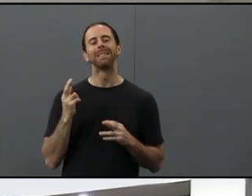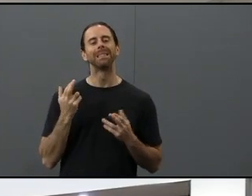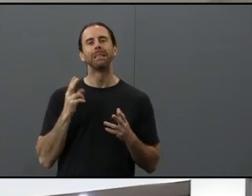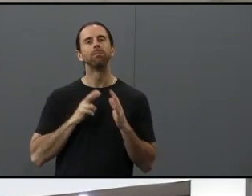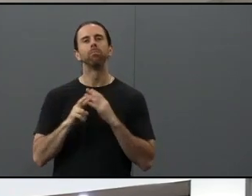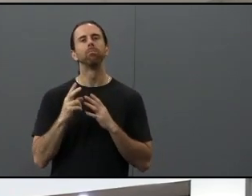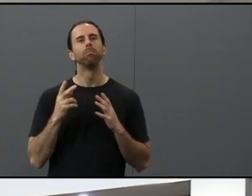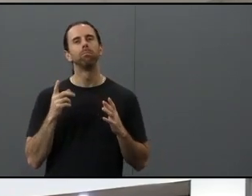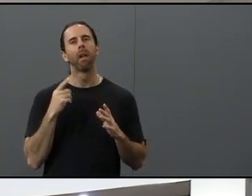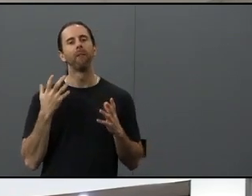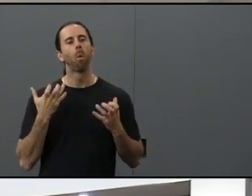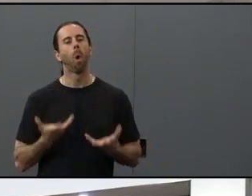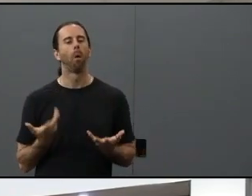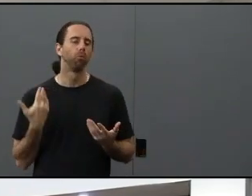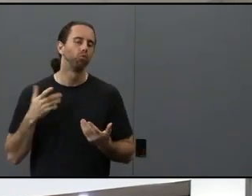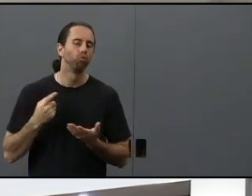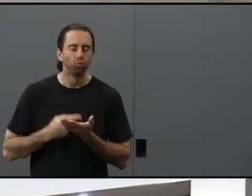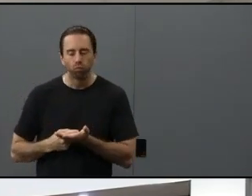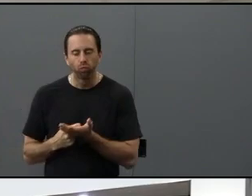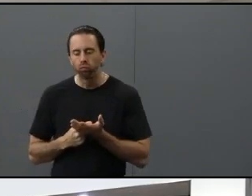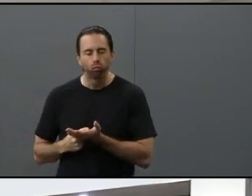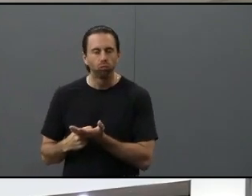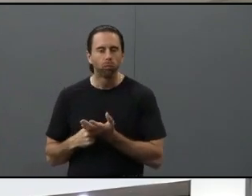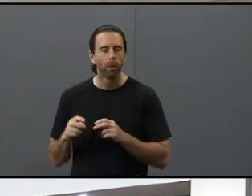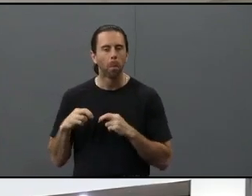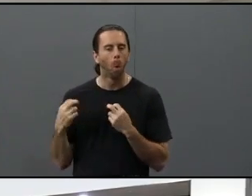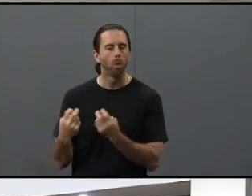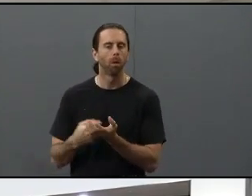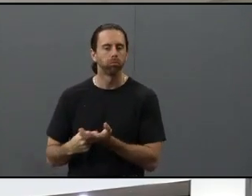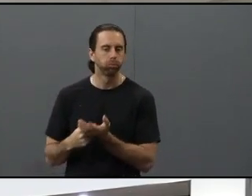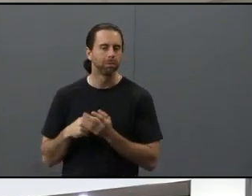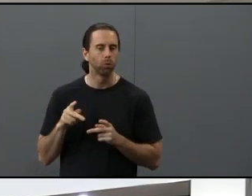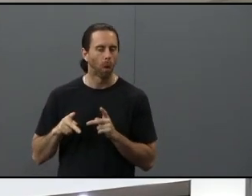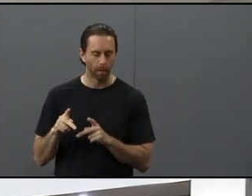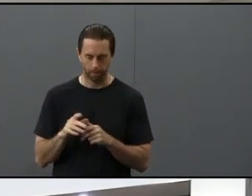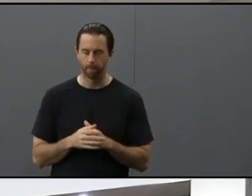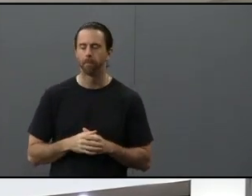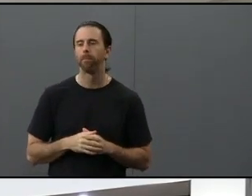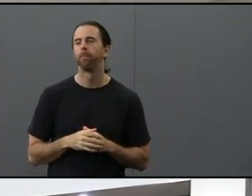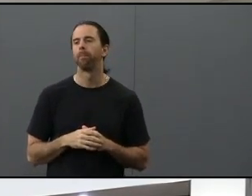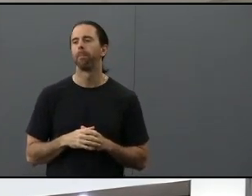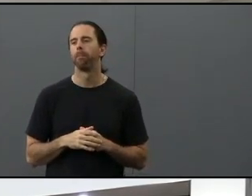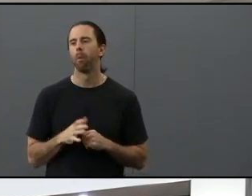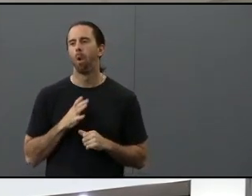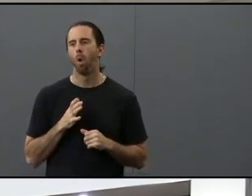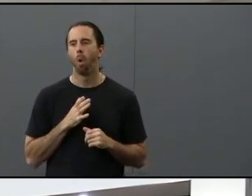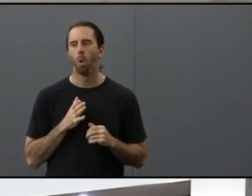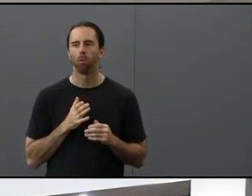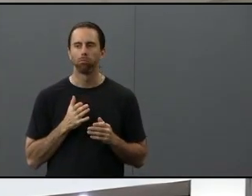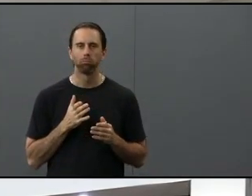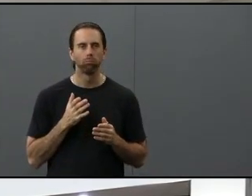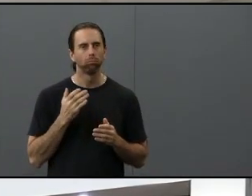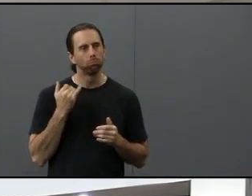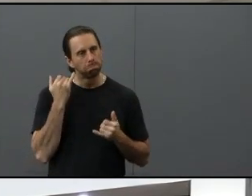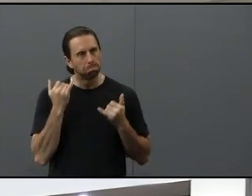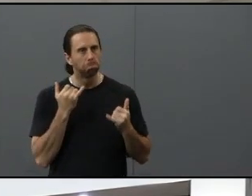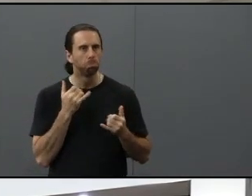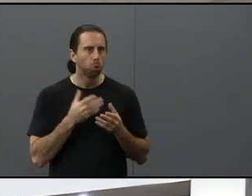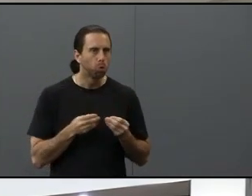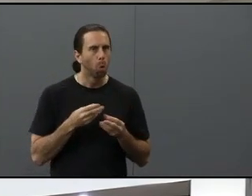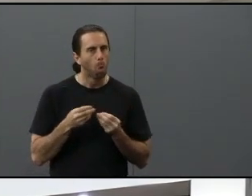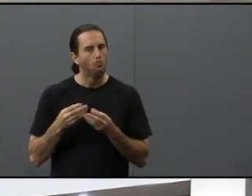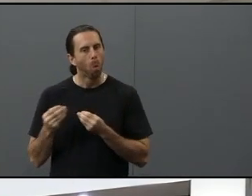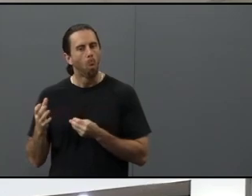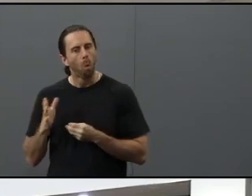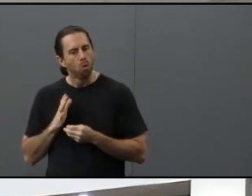et puis on s'est mis à discuter en table ronde puis tout le monde les citoyens tout ça puis il y a des pistes de solutions qui ont été amené et puis